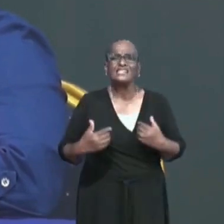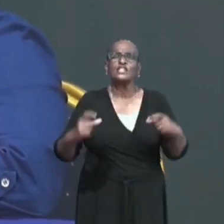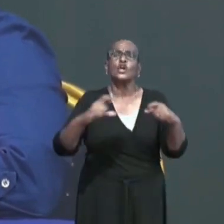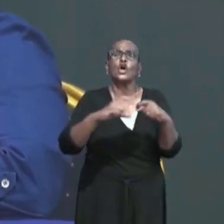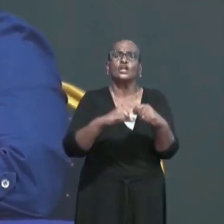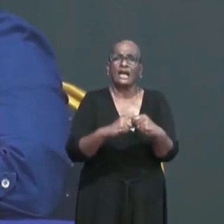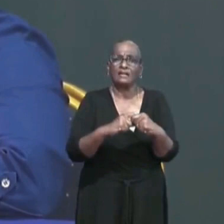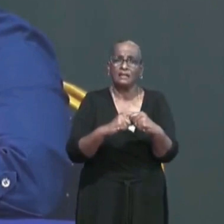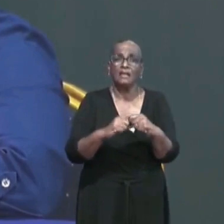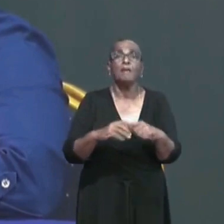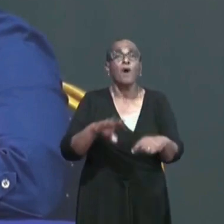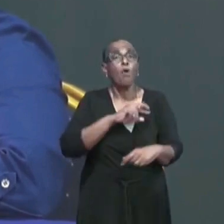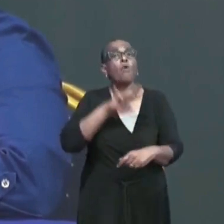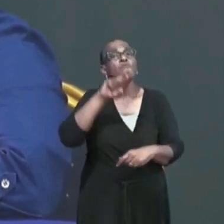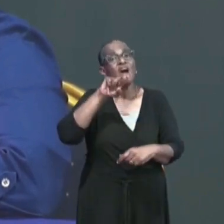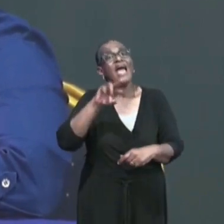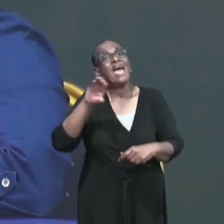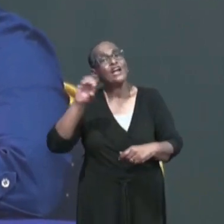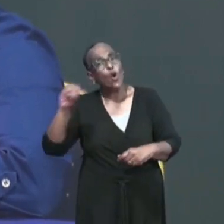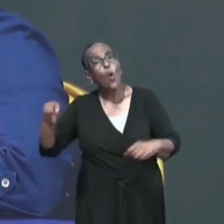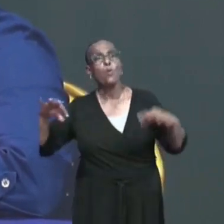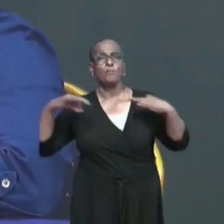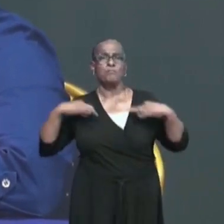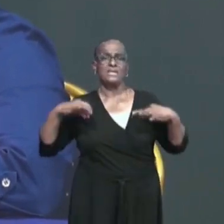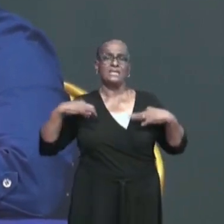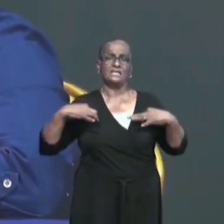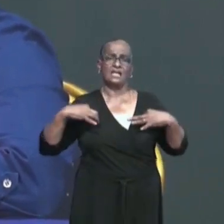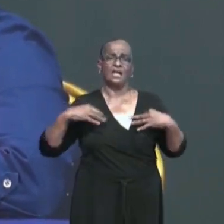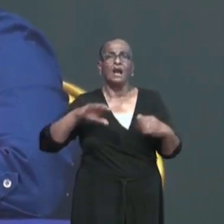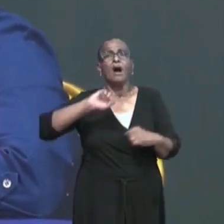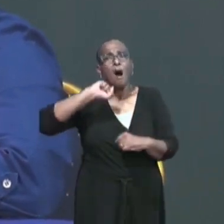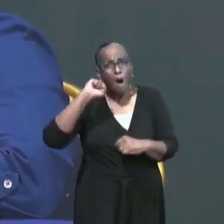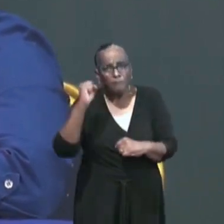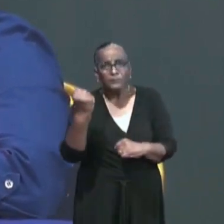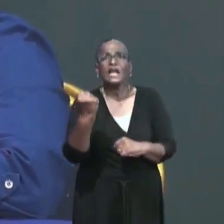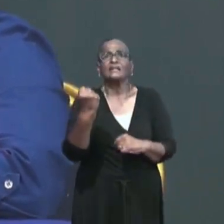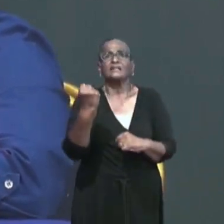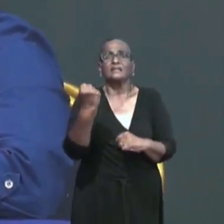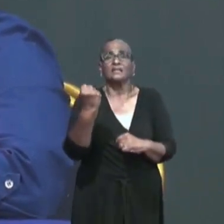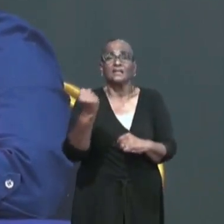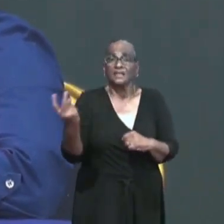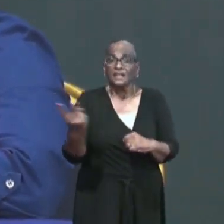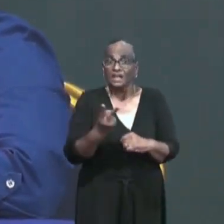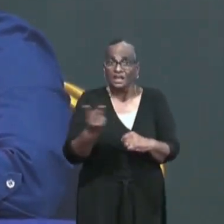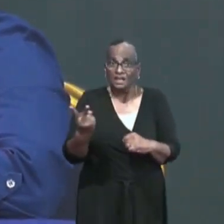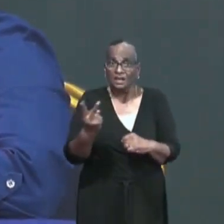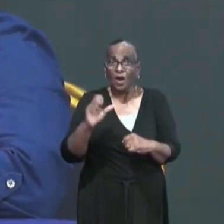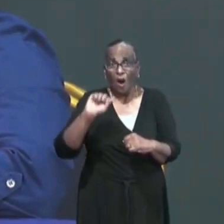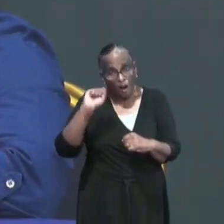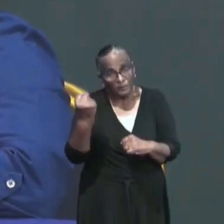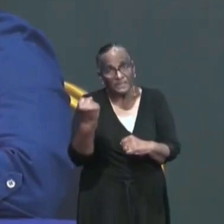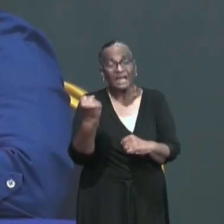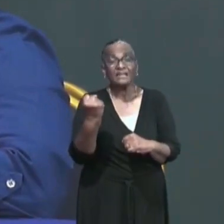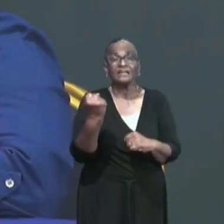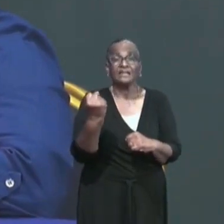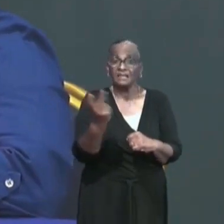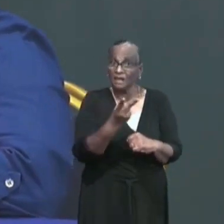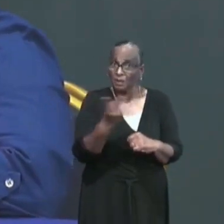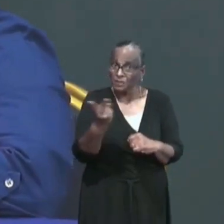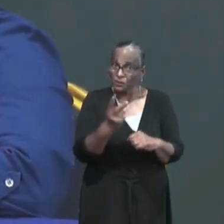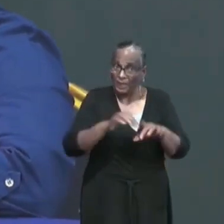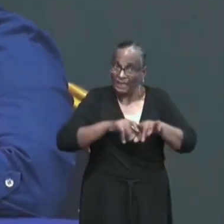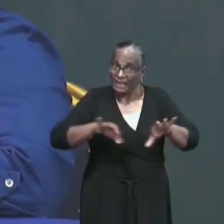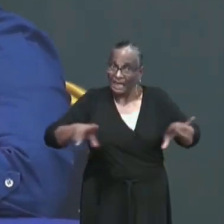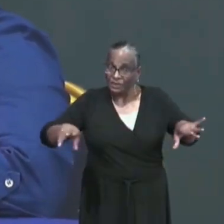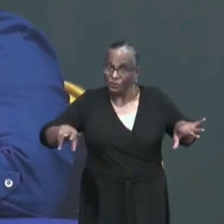familie seria voor die finale ontwikkeling die passie them they go oh oh oh oh kantoren